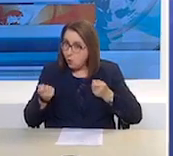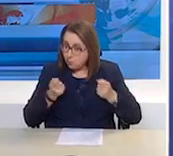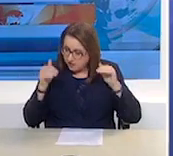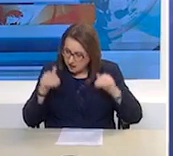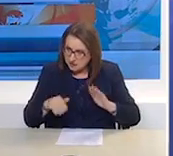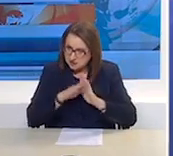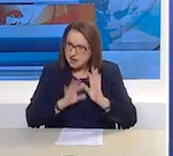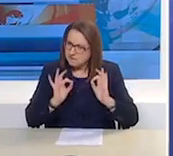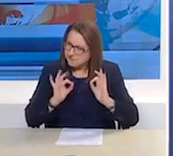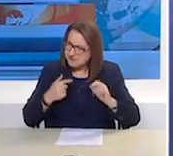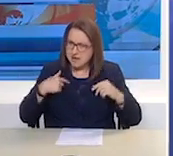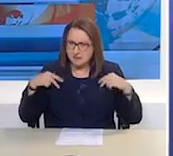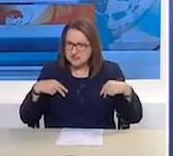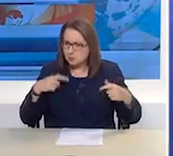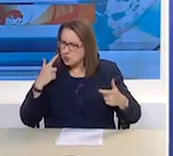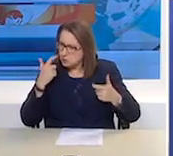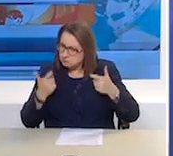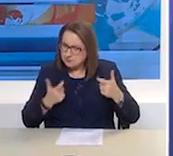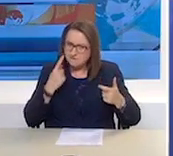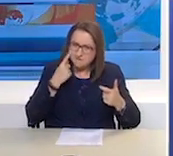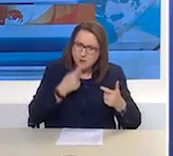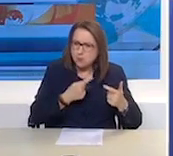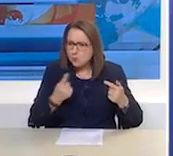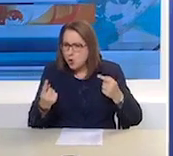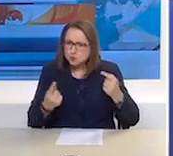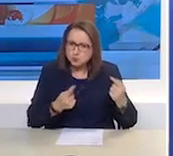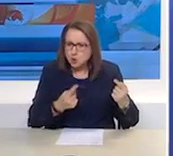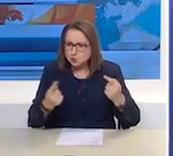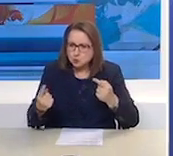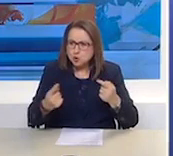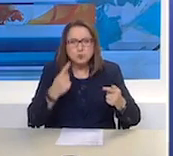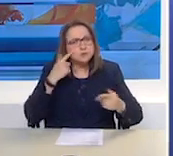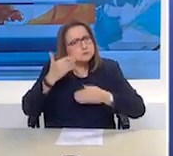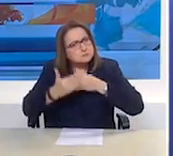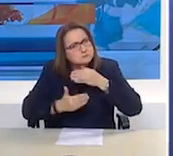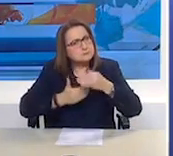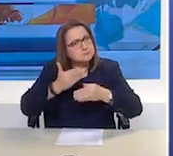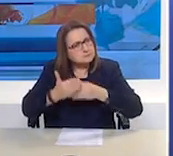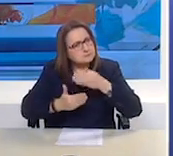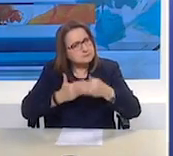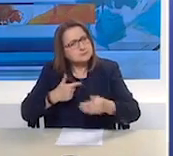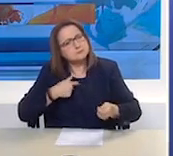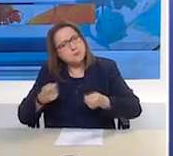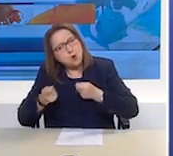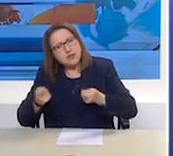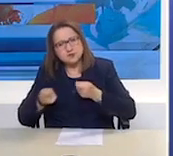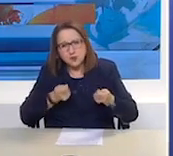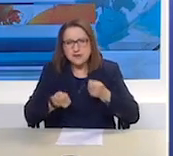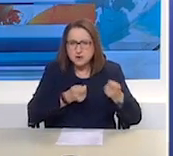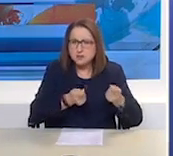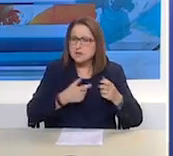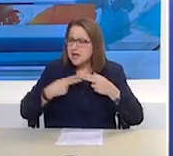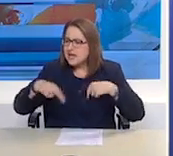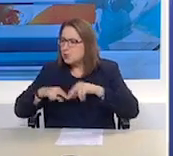καταστάσεις αυτές και προσπαθούμε μέσα από την καλλιέργεια αυτού του πνεύματος και μέσα από τις συγκεκριμένες οδηγίες που δίνουμε και συνεννόηση με τα